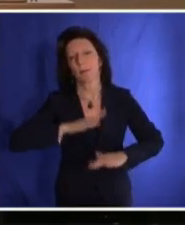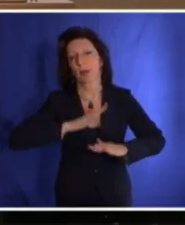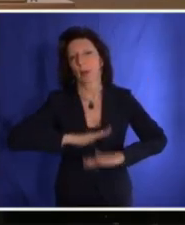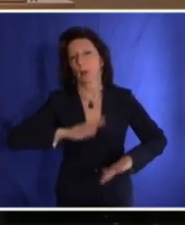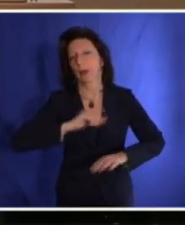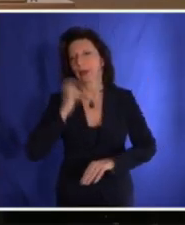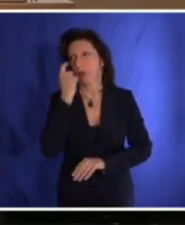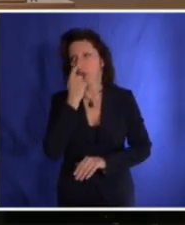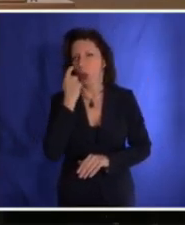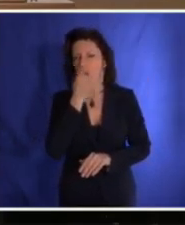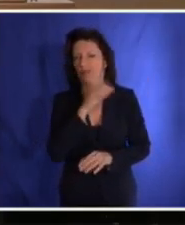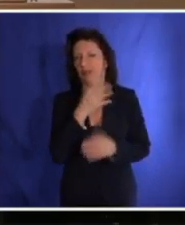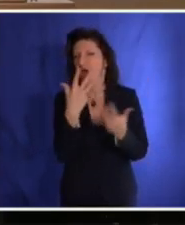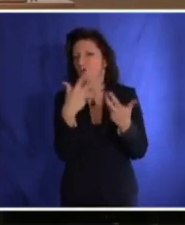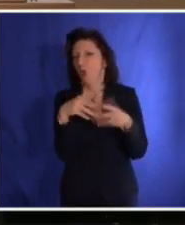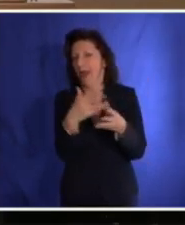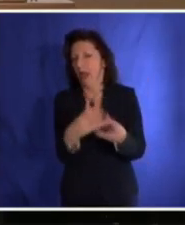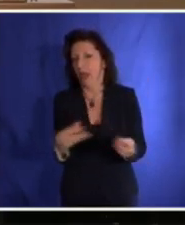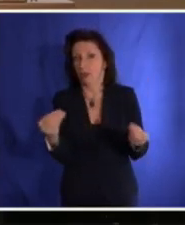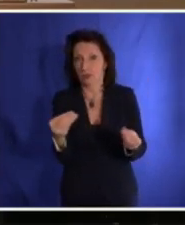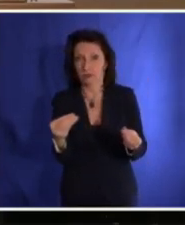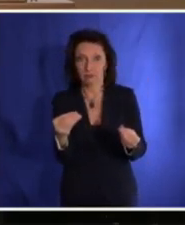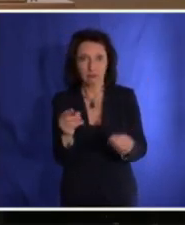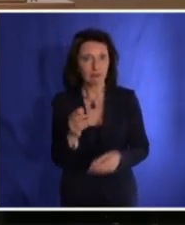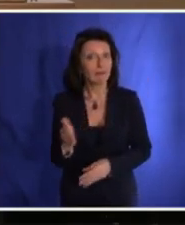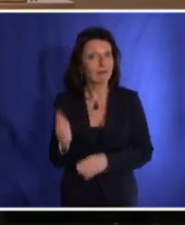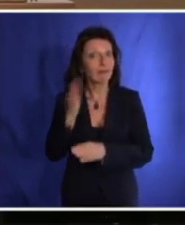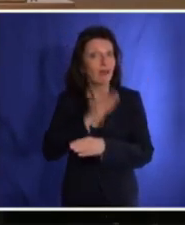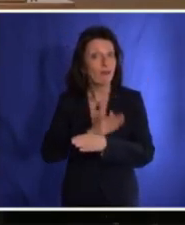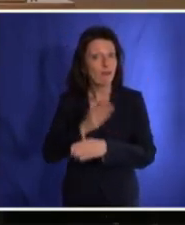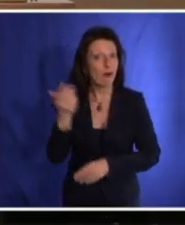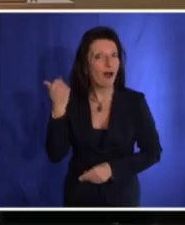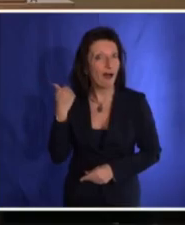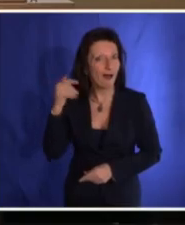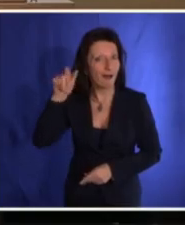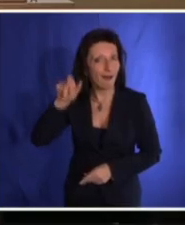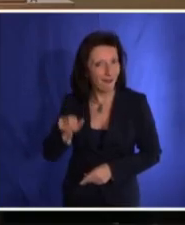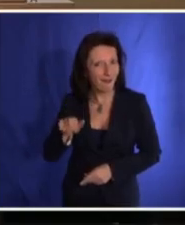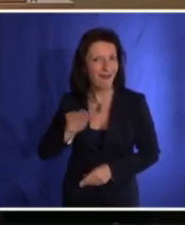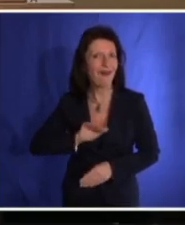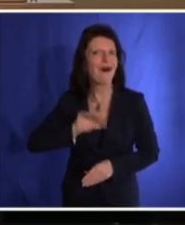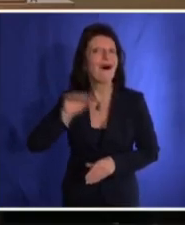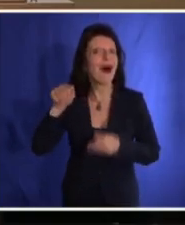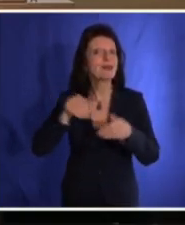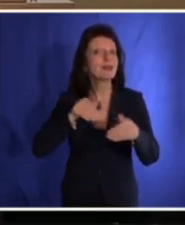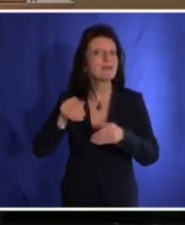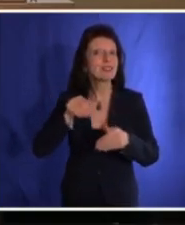lösen. Sebastian Kurz hat es zuvor schon angesprochen. Und ich glaube,